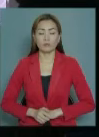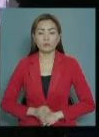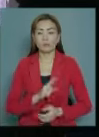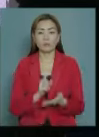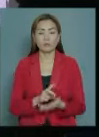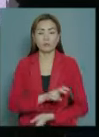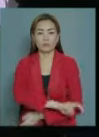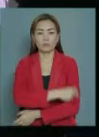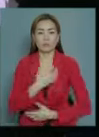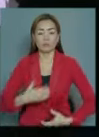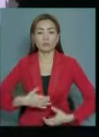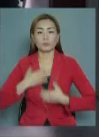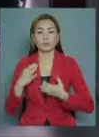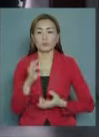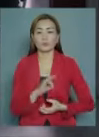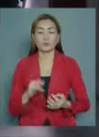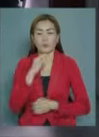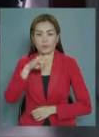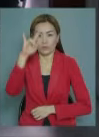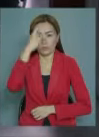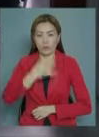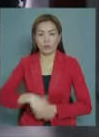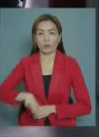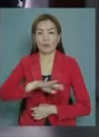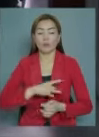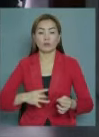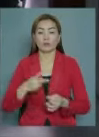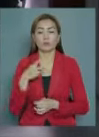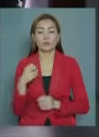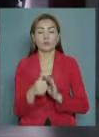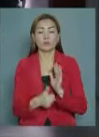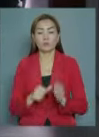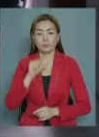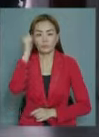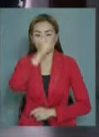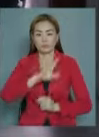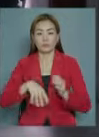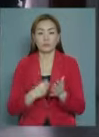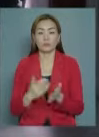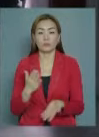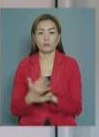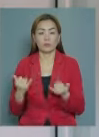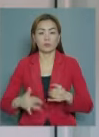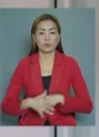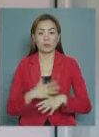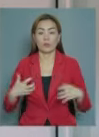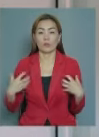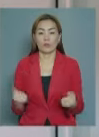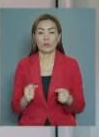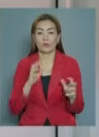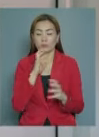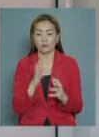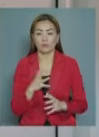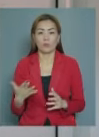Міндетті әлеуметтік медициналық сақтандыру жүйесі Қазақстан Республикасы аумағында 2016 жылдан бері бар. Бұл жүйе халықтың денсаулығын қорғау